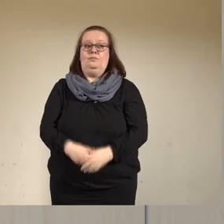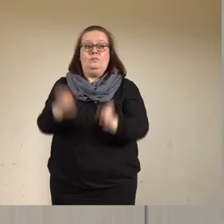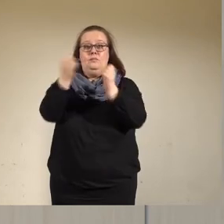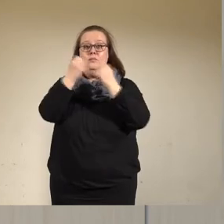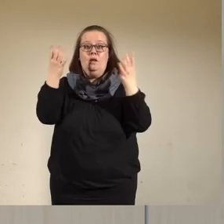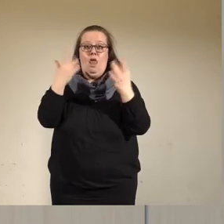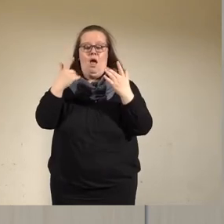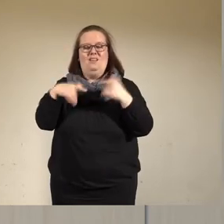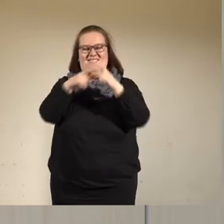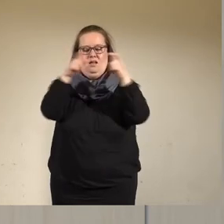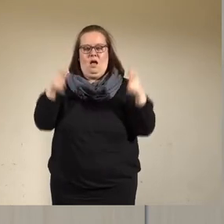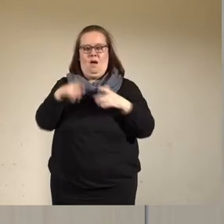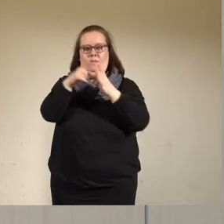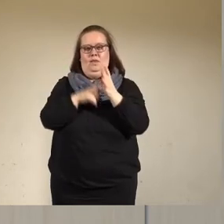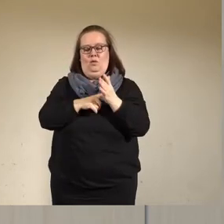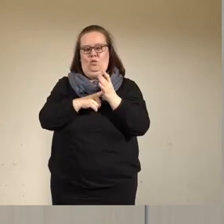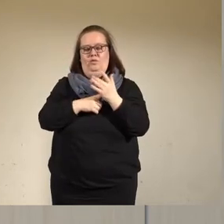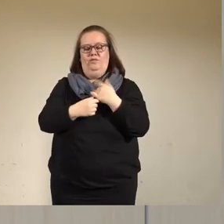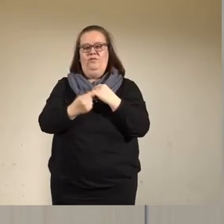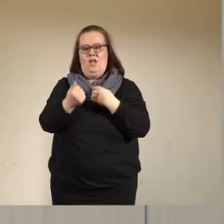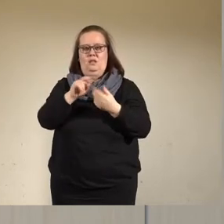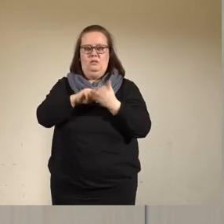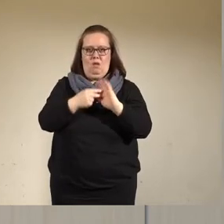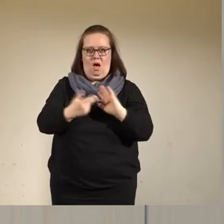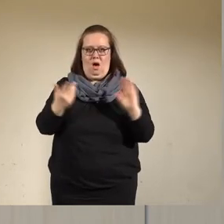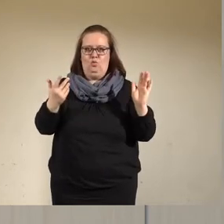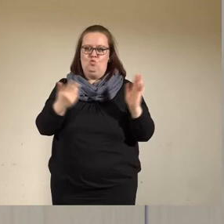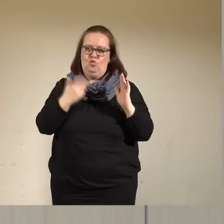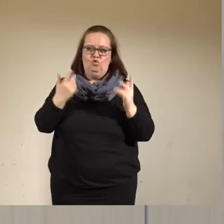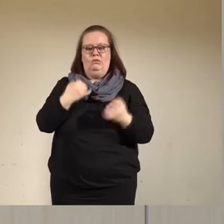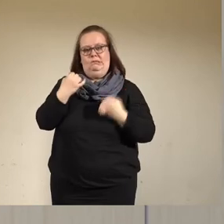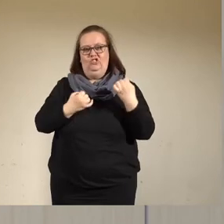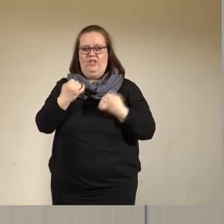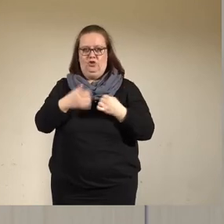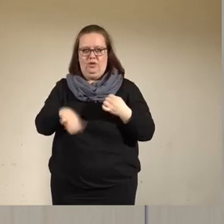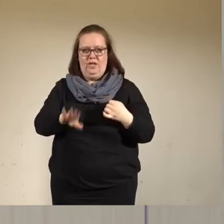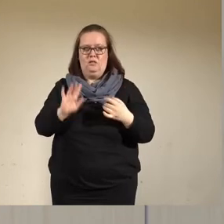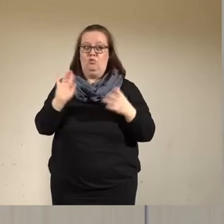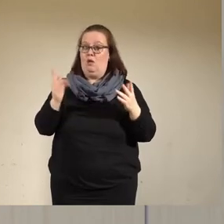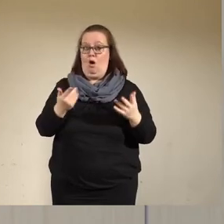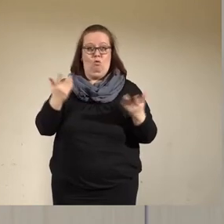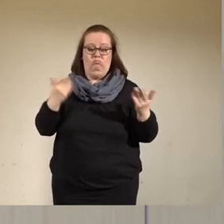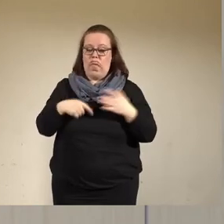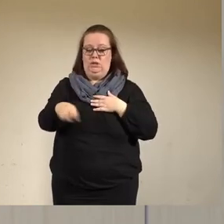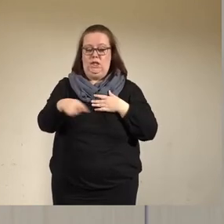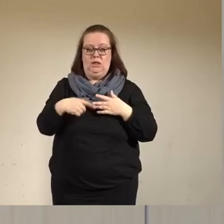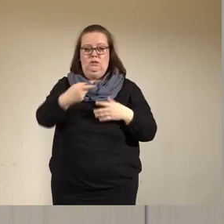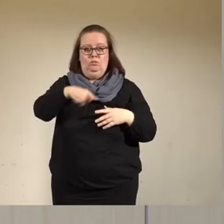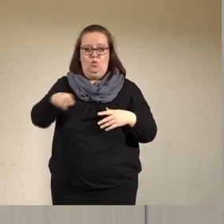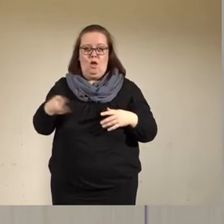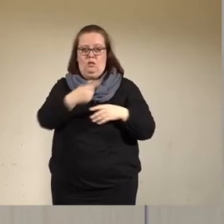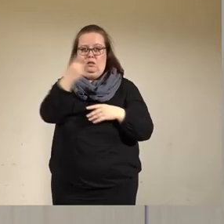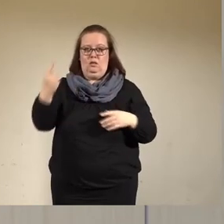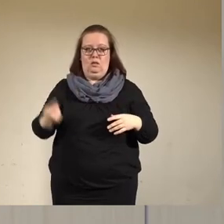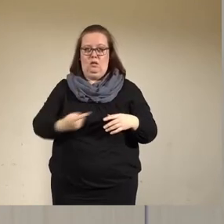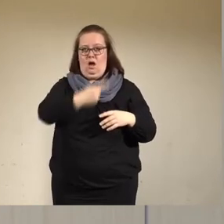Sicherlich, die Rahmenbedingungen bei der mittelfristigen Finanzplanung waren durchaus ein Stochern im Nebel und werden auch sicherlich auch in den nächsten Monaten, Jahren